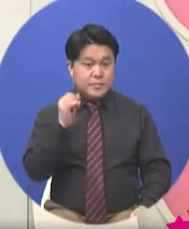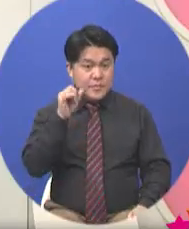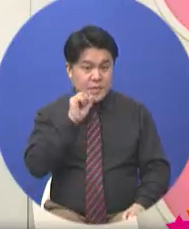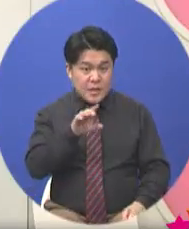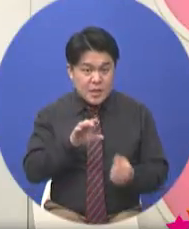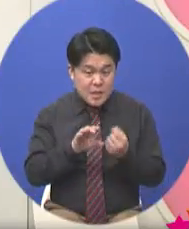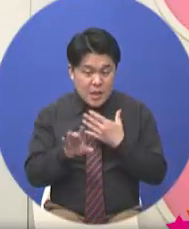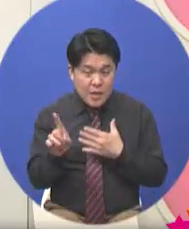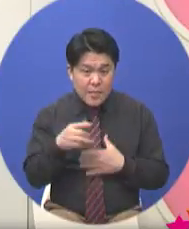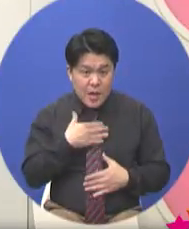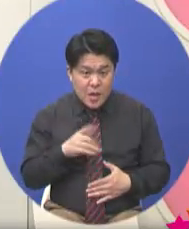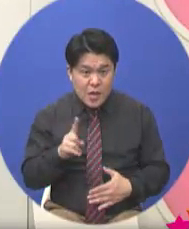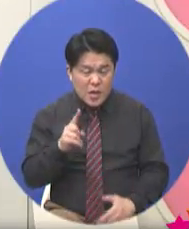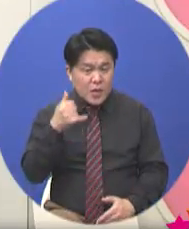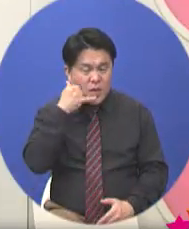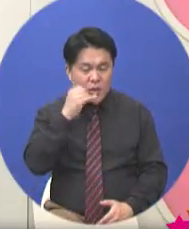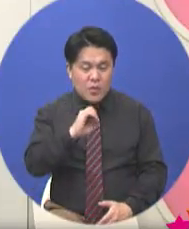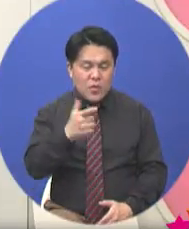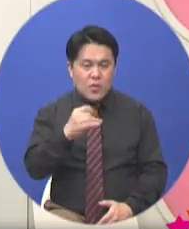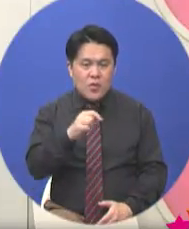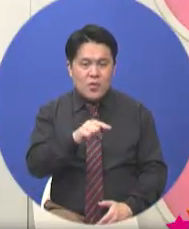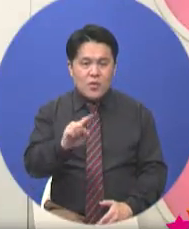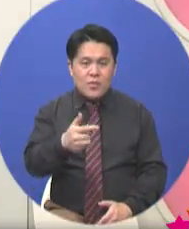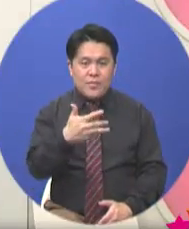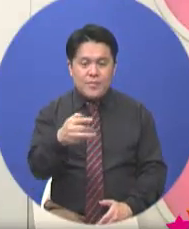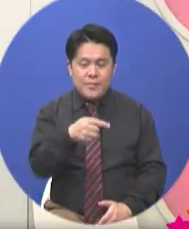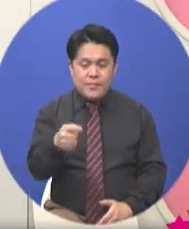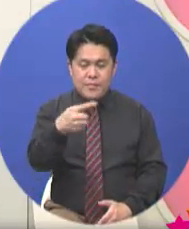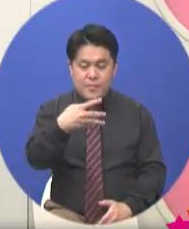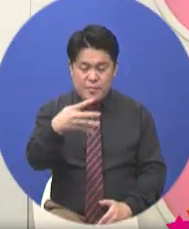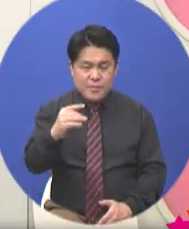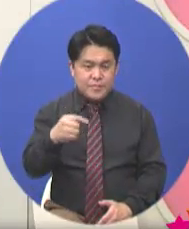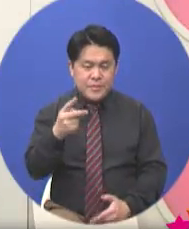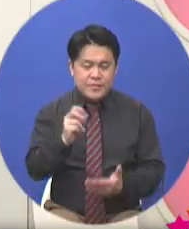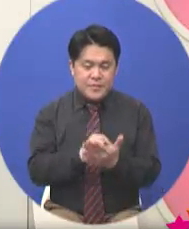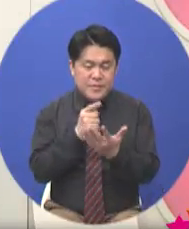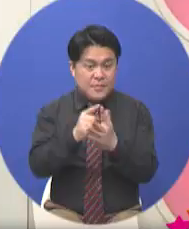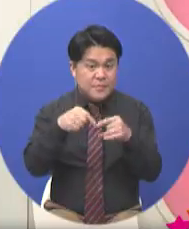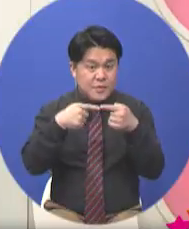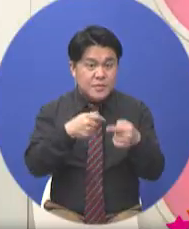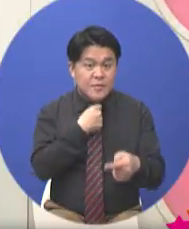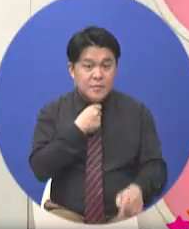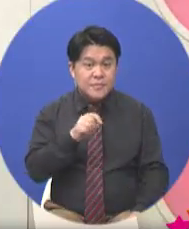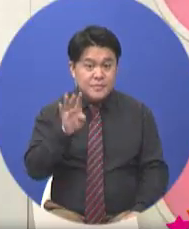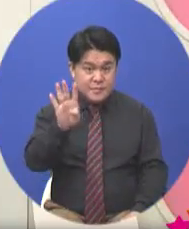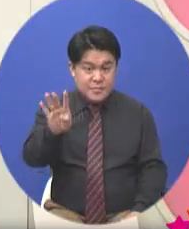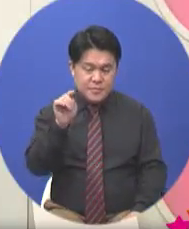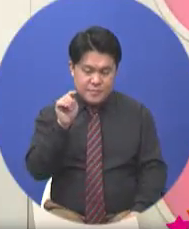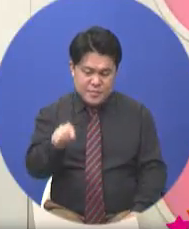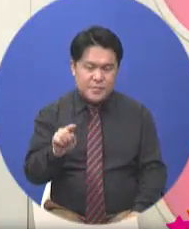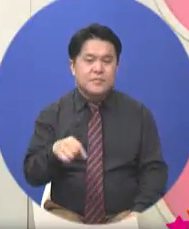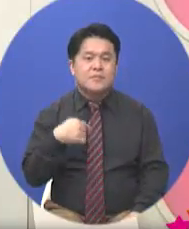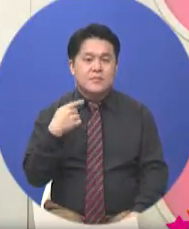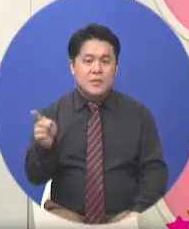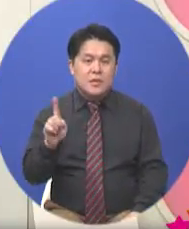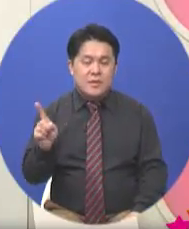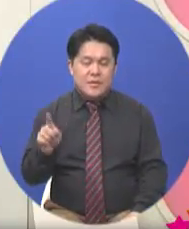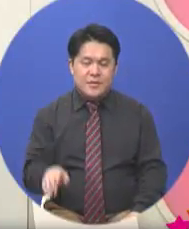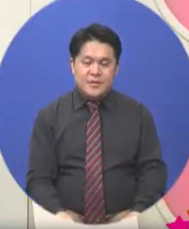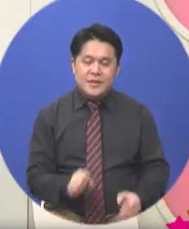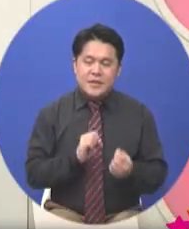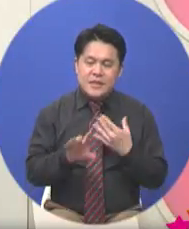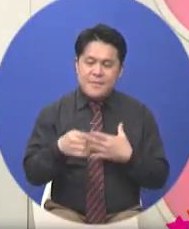060-6081-004번을 누르시고 4번을 누르신 다음에 정답을 누르시고 수화기